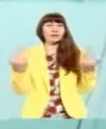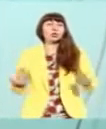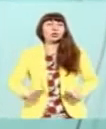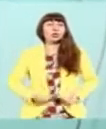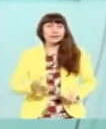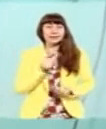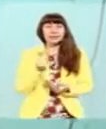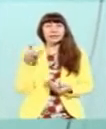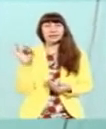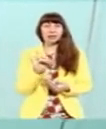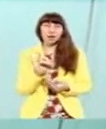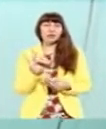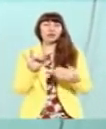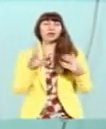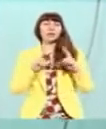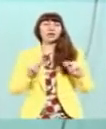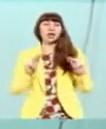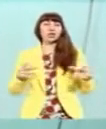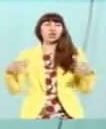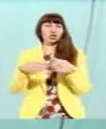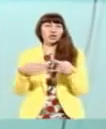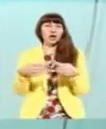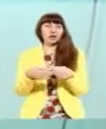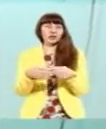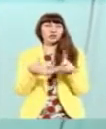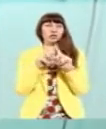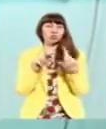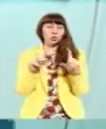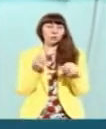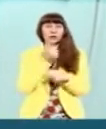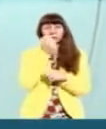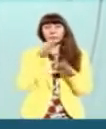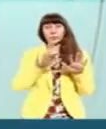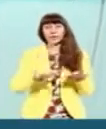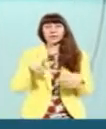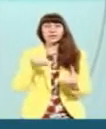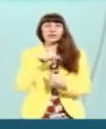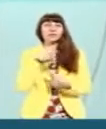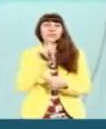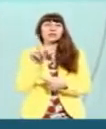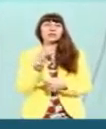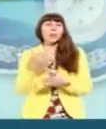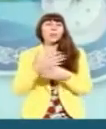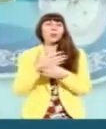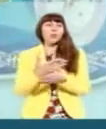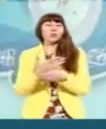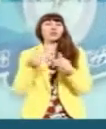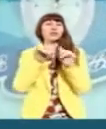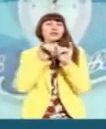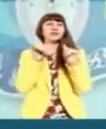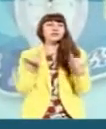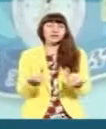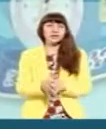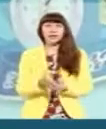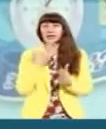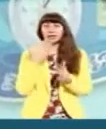Сол тәуелсіздіктің ішінде осындай деңгейге жетіп, осындай демеушілер келіп атыр, көбейіп атыр жылдан жылға. Жаңғыз